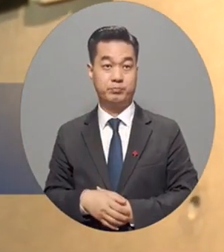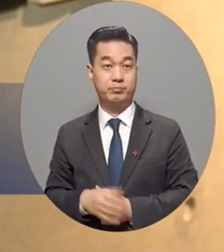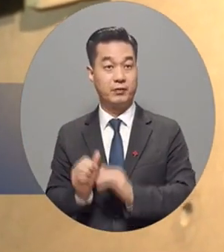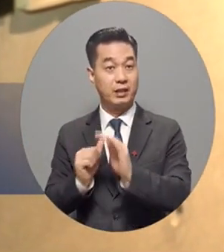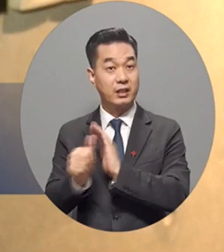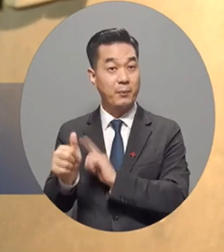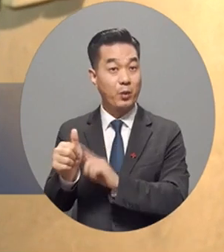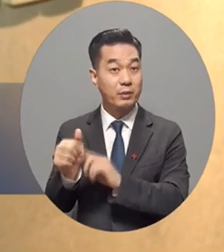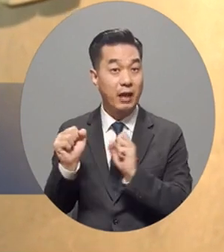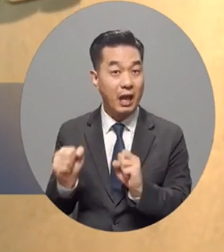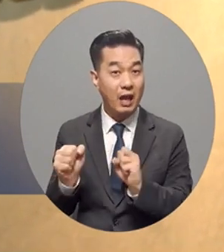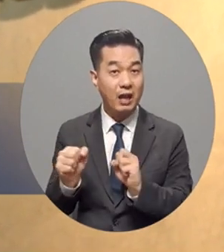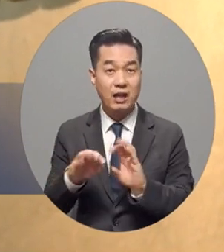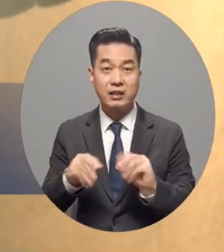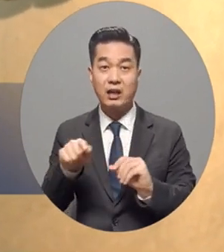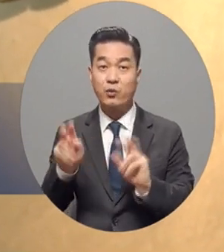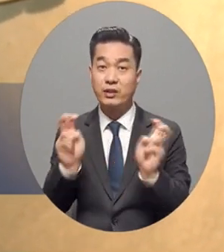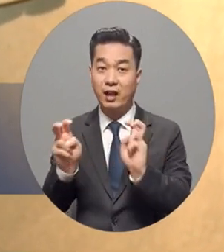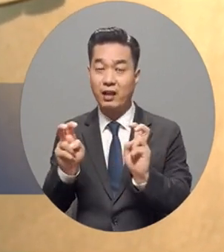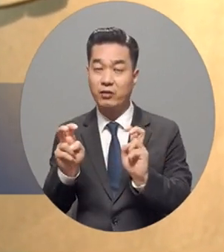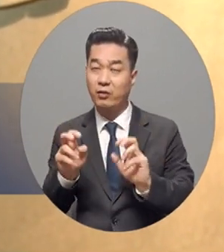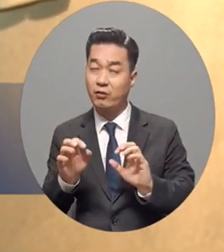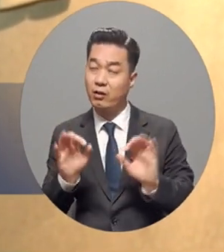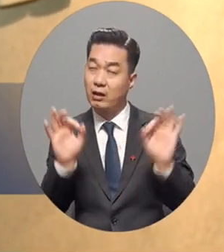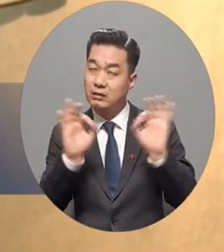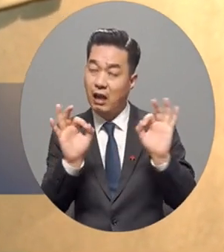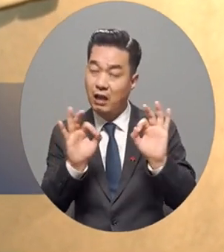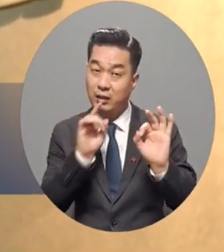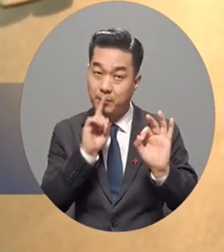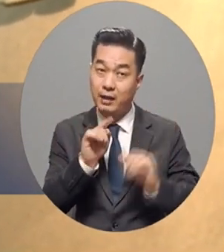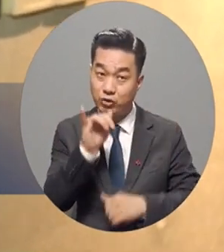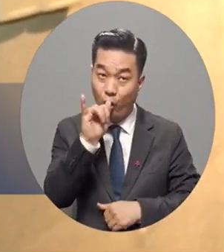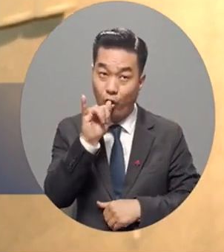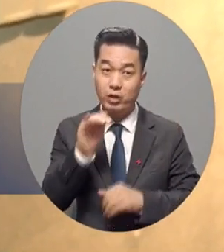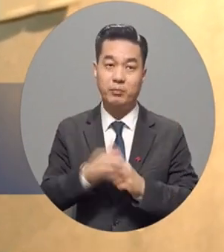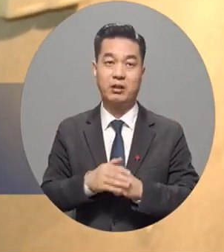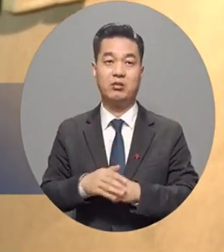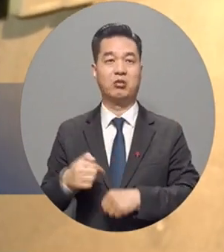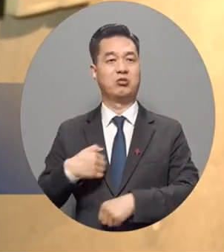그 땅을 좀 X에서 알아봤다는 얘기를 들어가지고요.